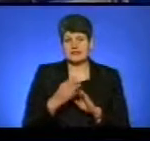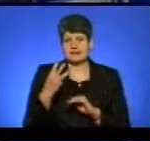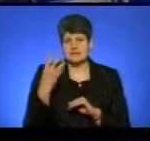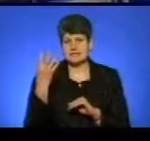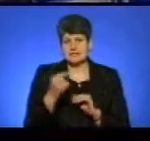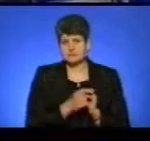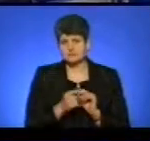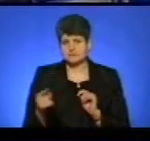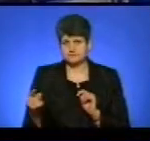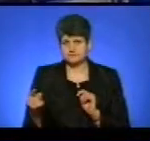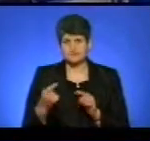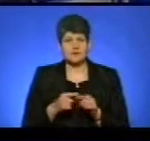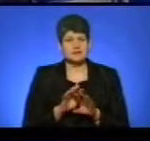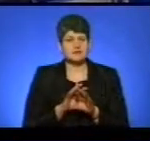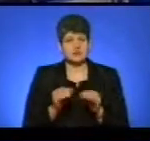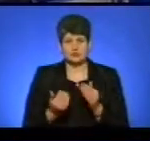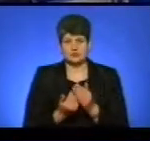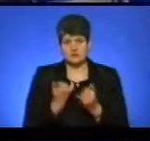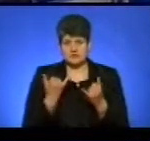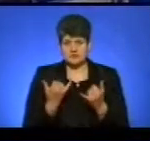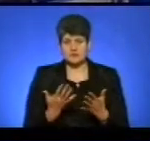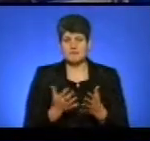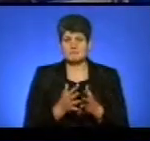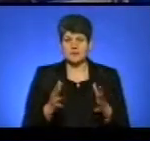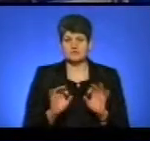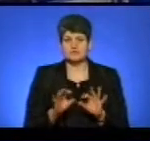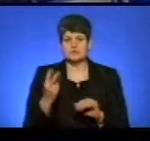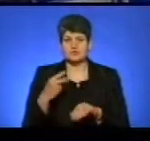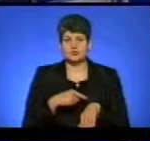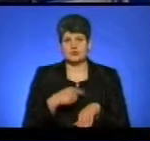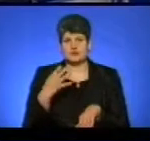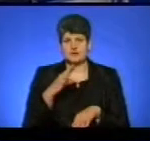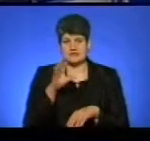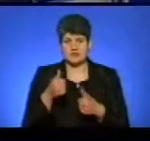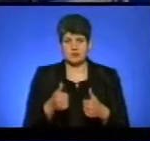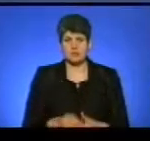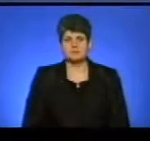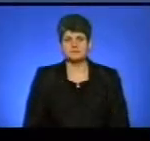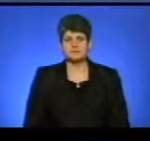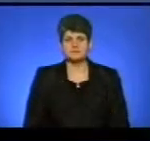На цю пору це всі новини. Більше я розповім о 20:40. На все добре.